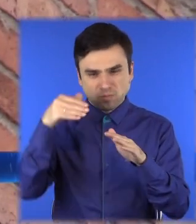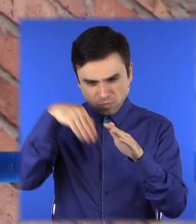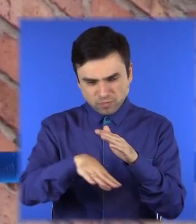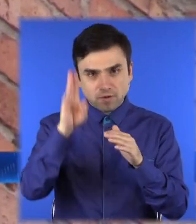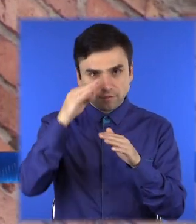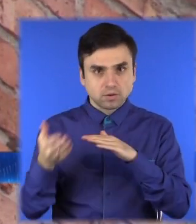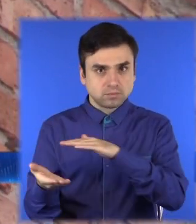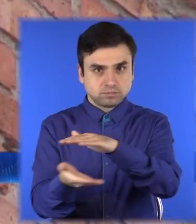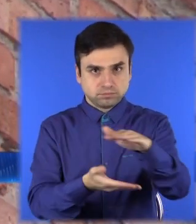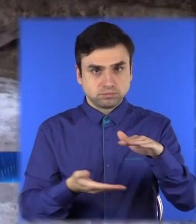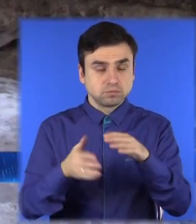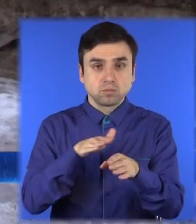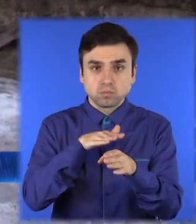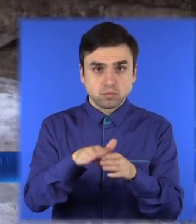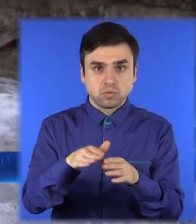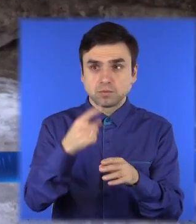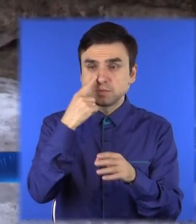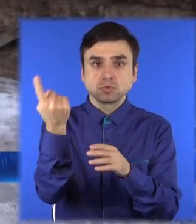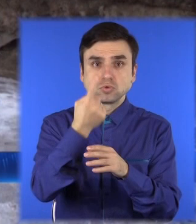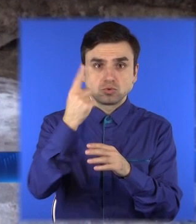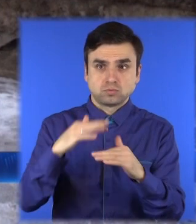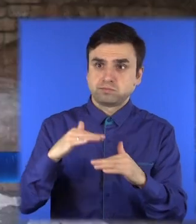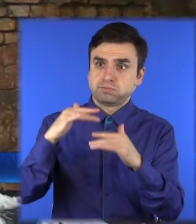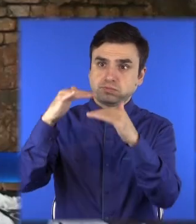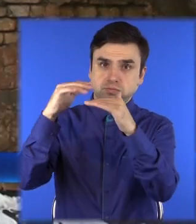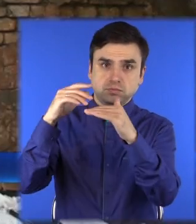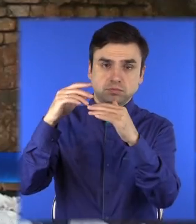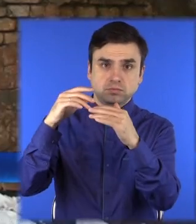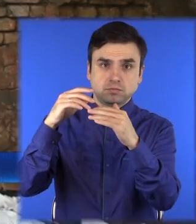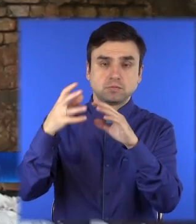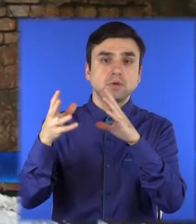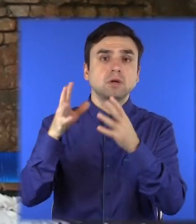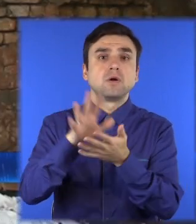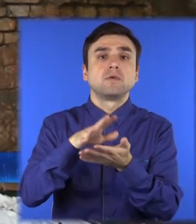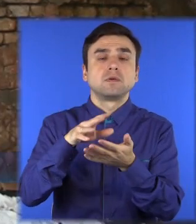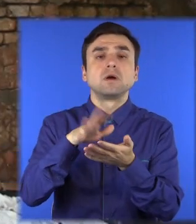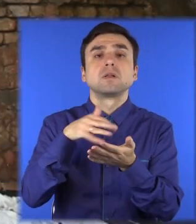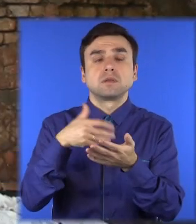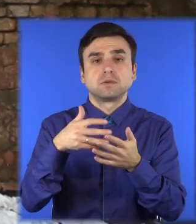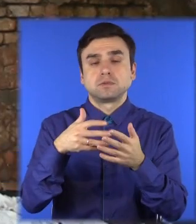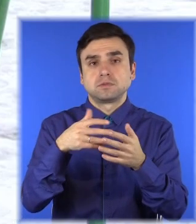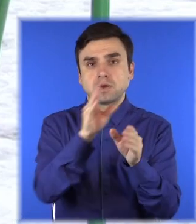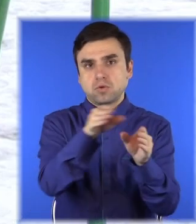з'явилися перебої у подачі тепла до квартир. Пошкоджену трубу ремонтувати не поспішають. Комунальники кажуть, вільних людей немає,